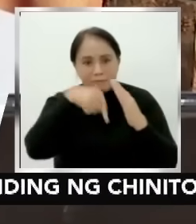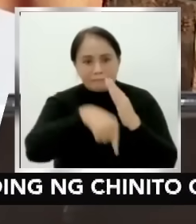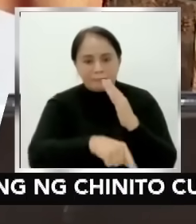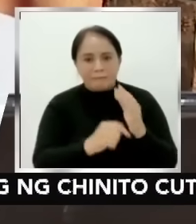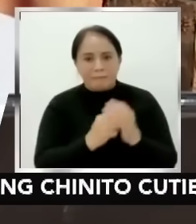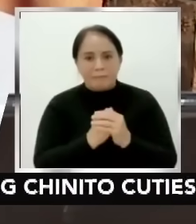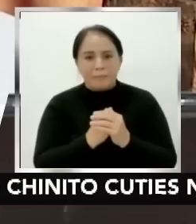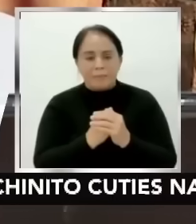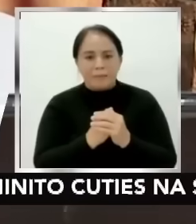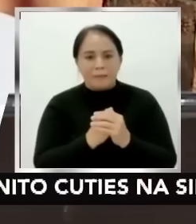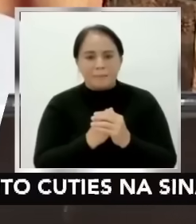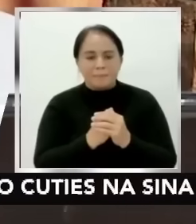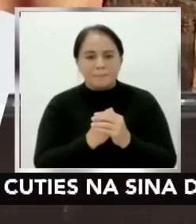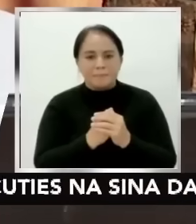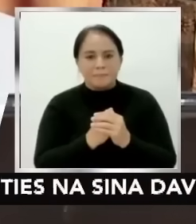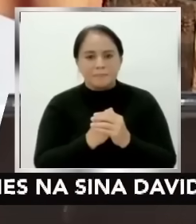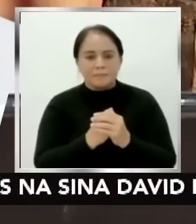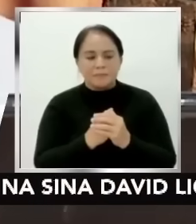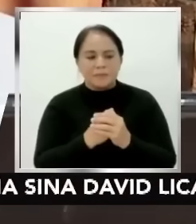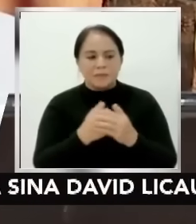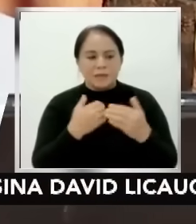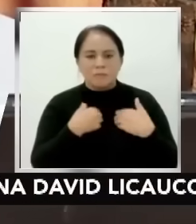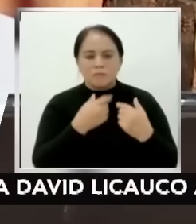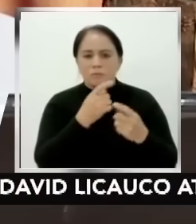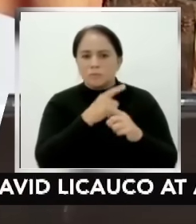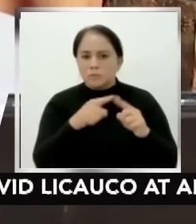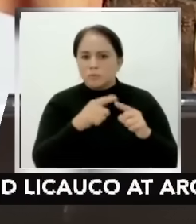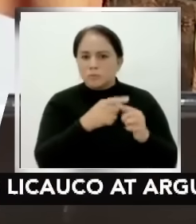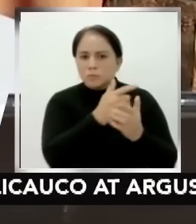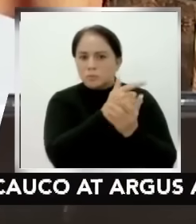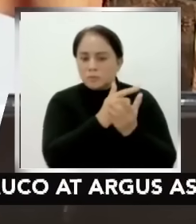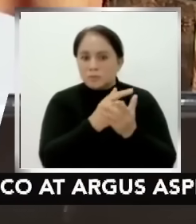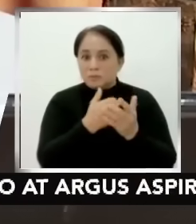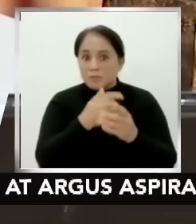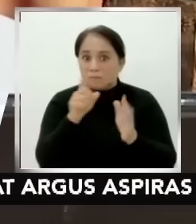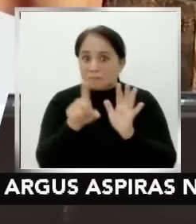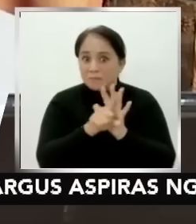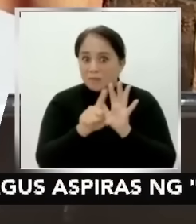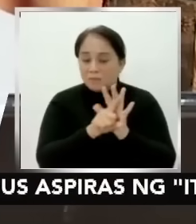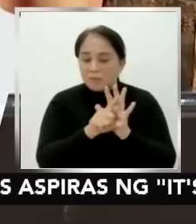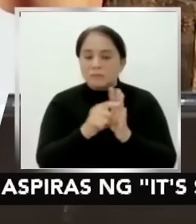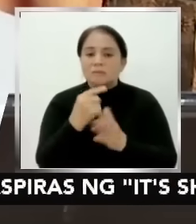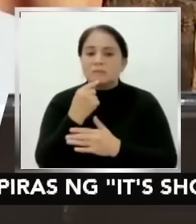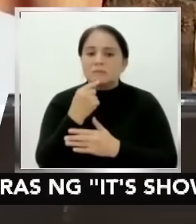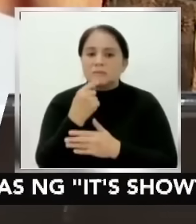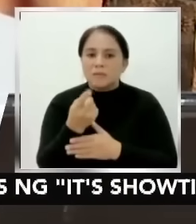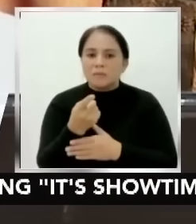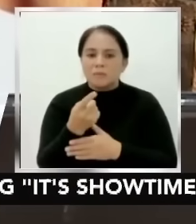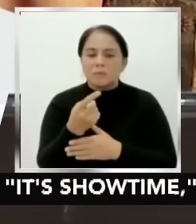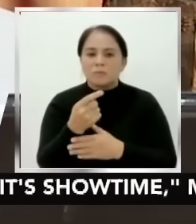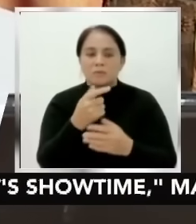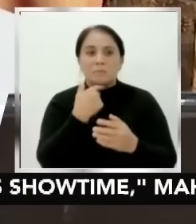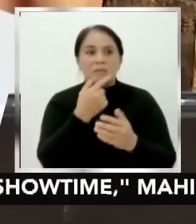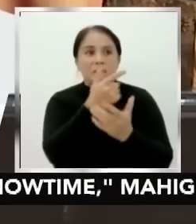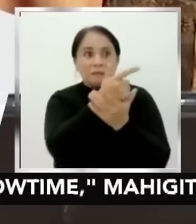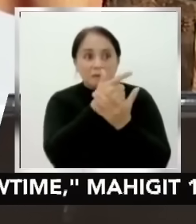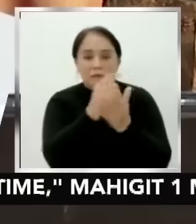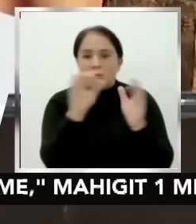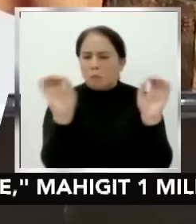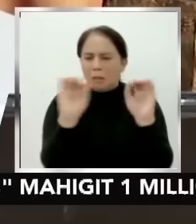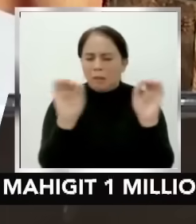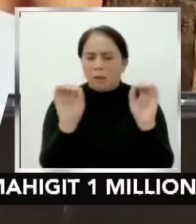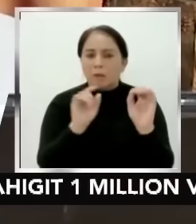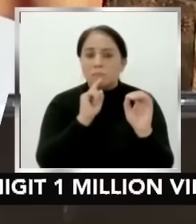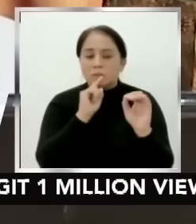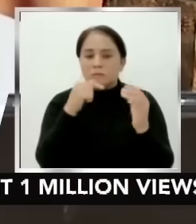O, kaniwan sa mga armas, o. Di ba, bawal sa gobyerno yan. Sinasabi nila na wala daw silang armas. O, pag walang armas,